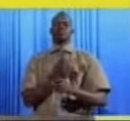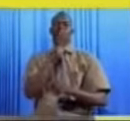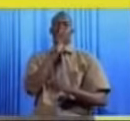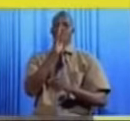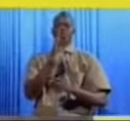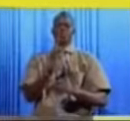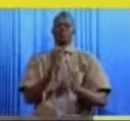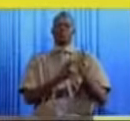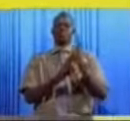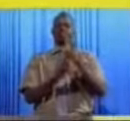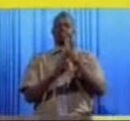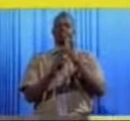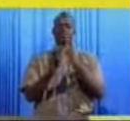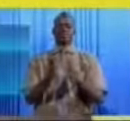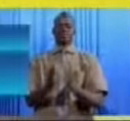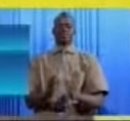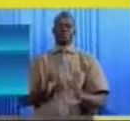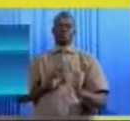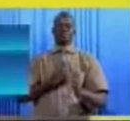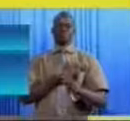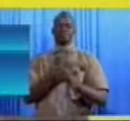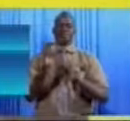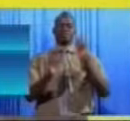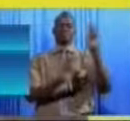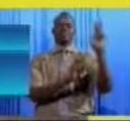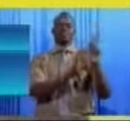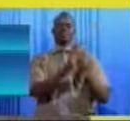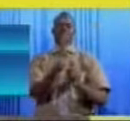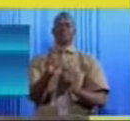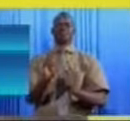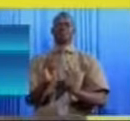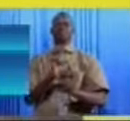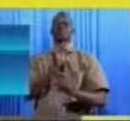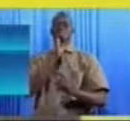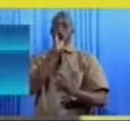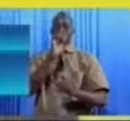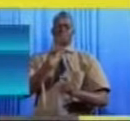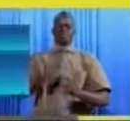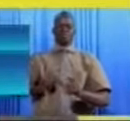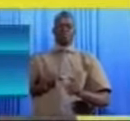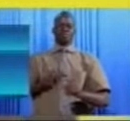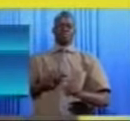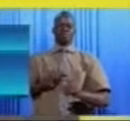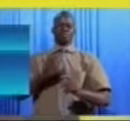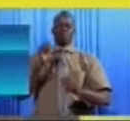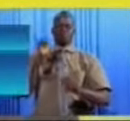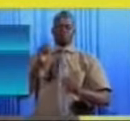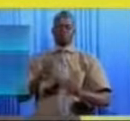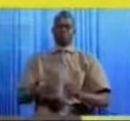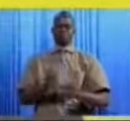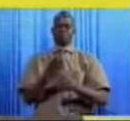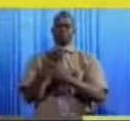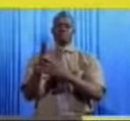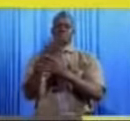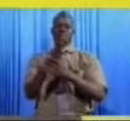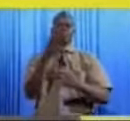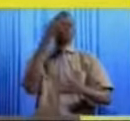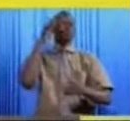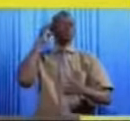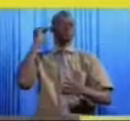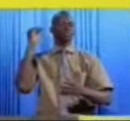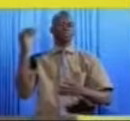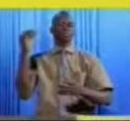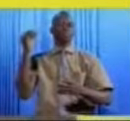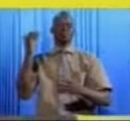représentants de nos populations il est tout à fait normal que nous puissions partager les expériences